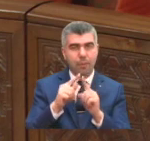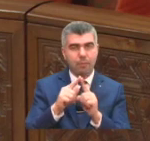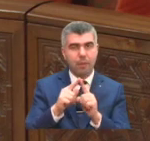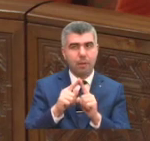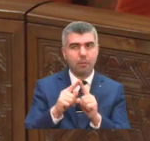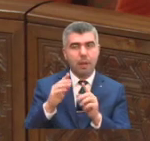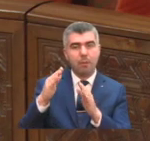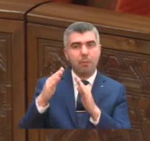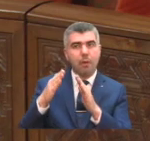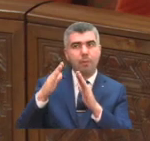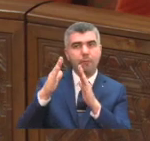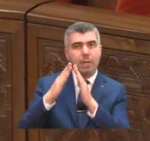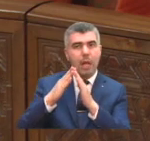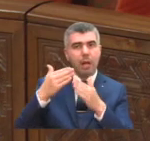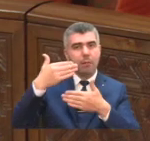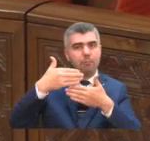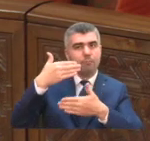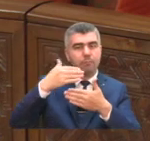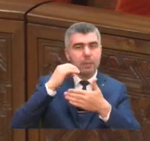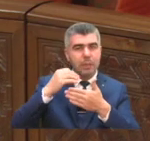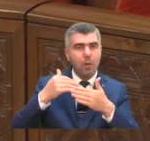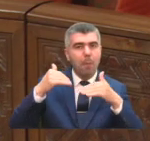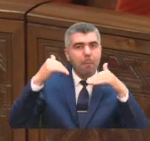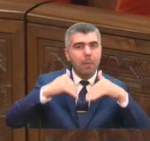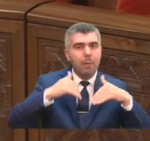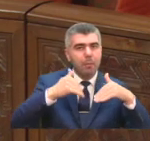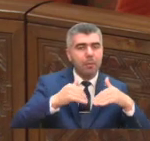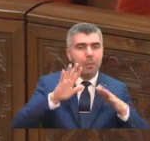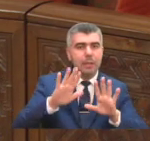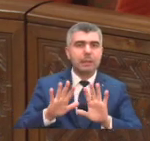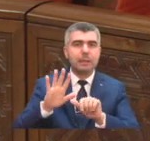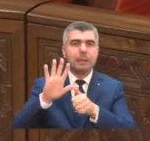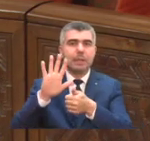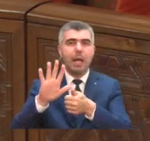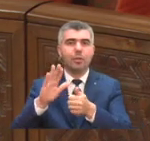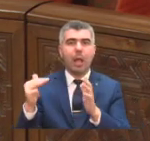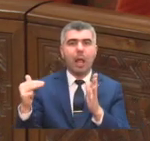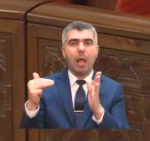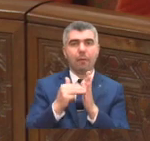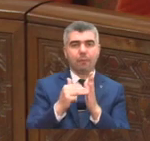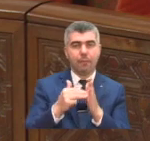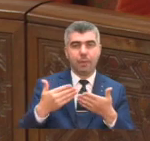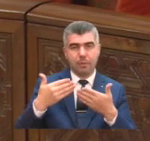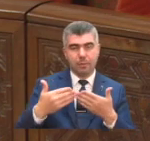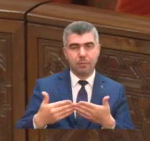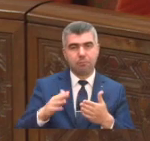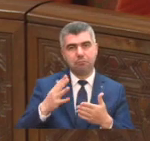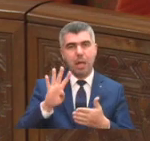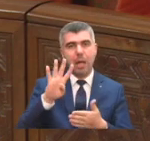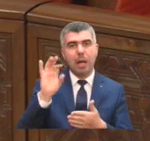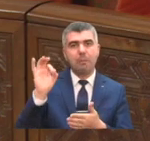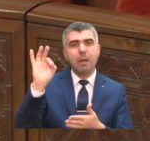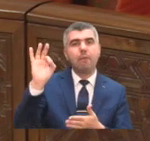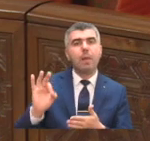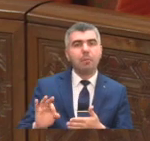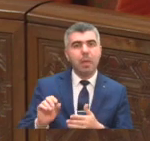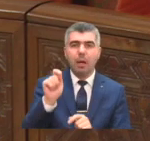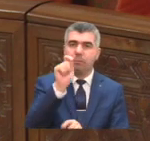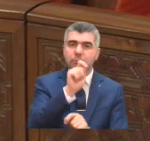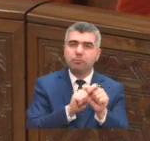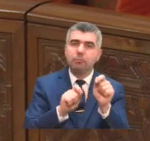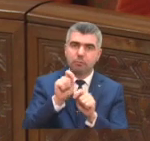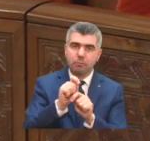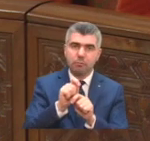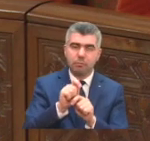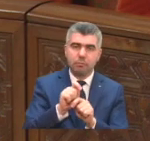بالانهيار، وتمت المعالجة لحد الساعة ديال 16 ألف بناية، أي واحد النسبة ديال 40%، يبين بأن كاين واحد